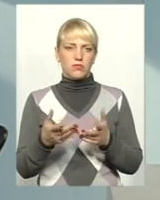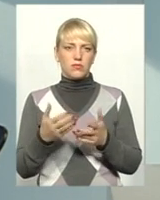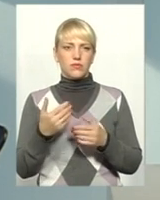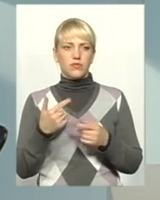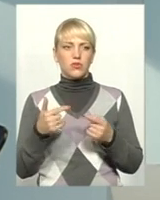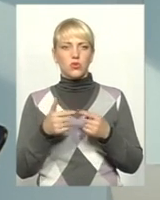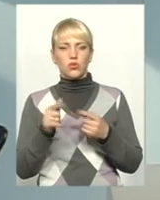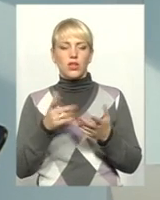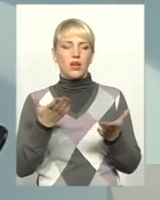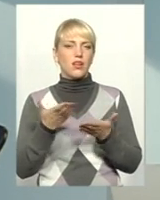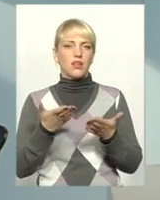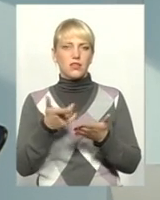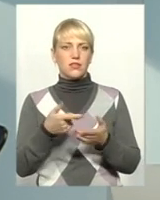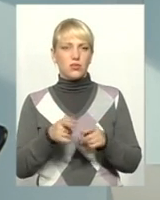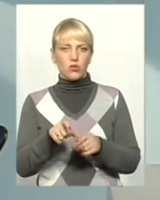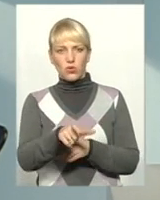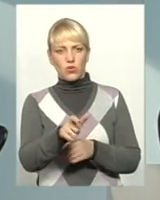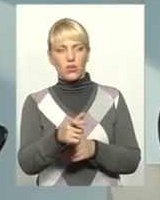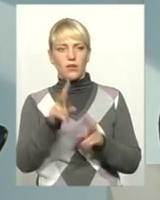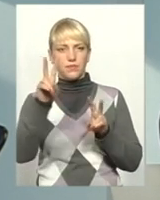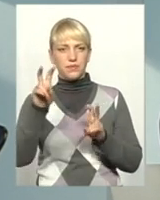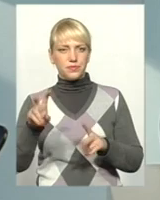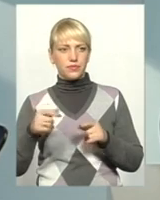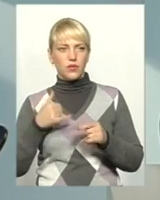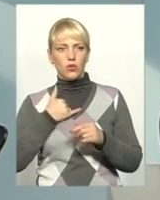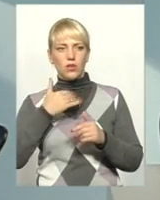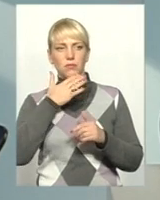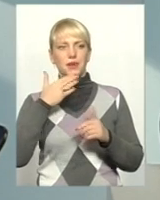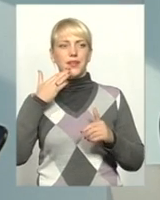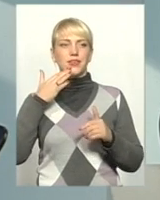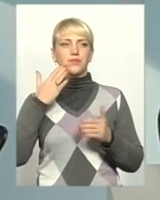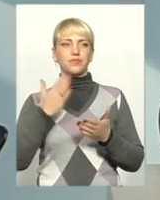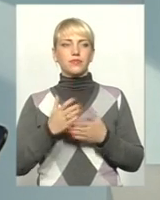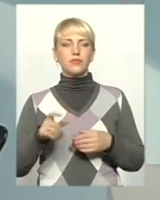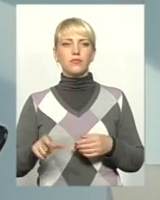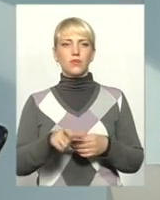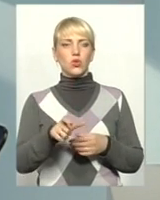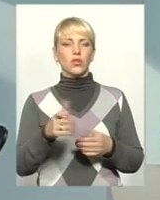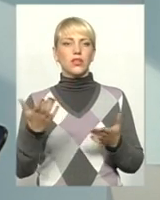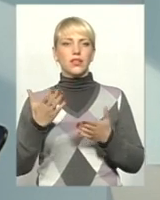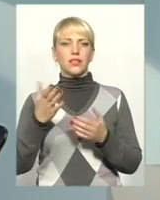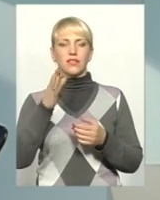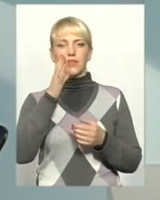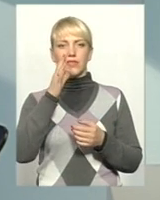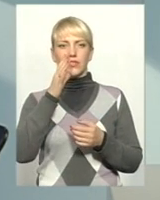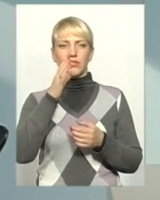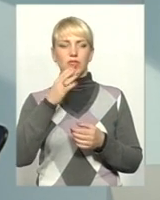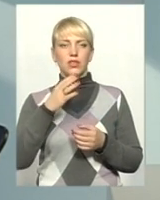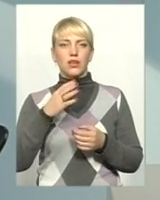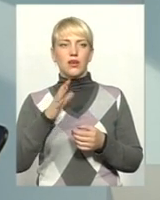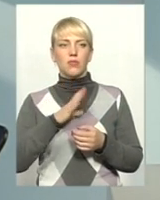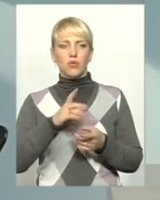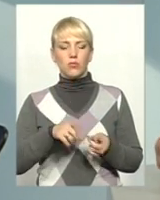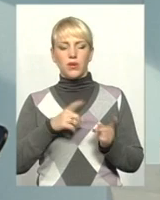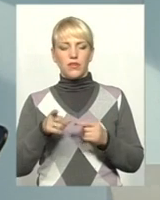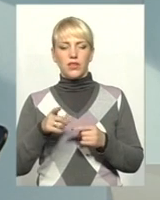чи взагалі в якому стані. Тому що в нас дуже багато доріг, які в свій час ми перевели з білої